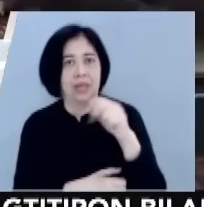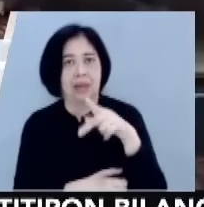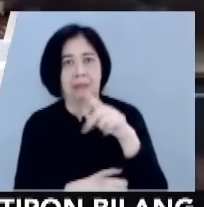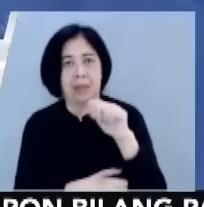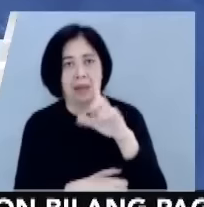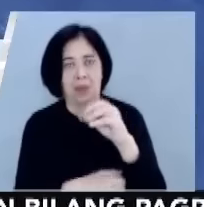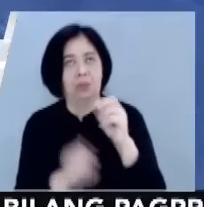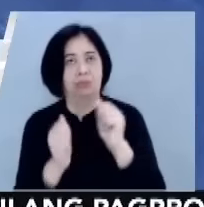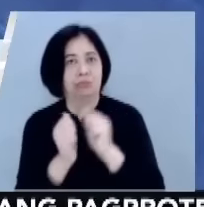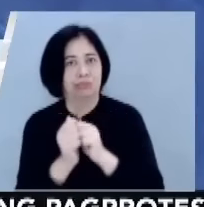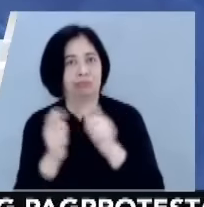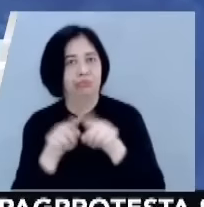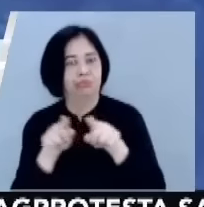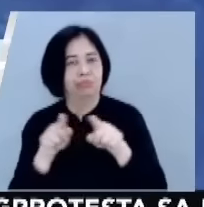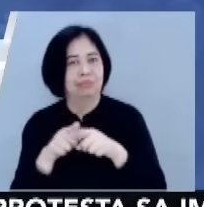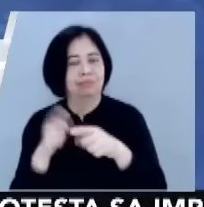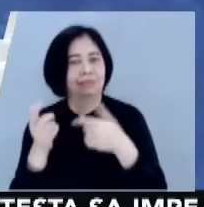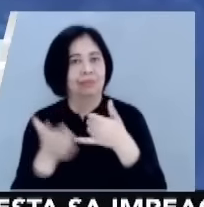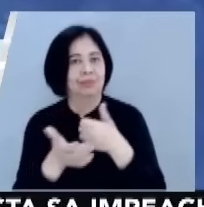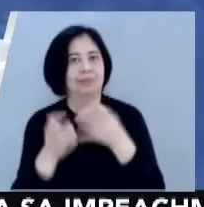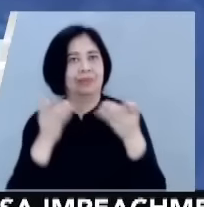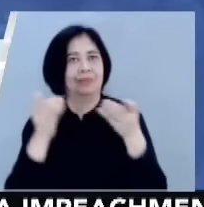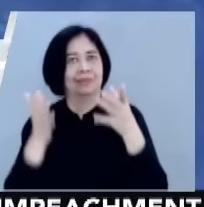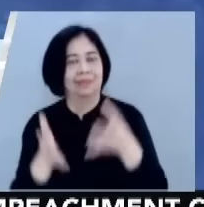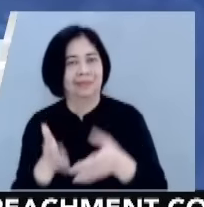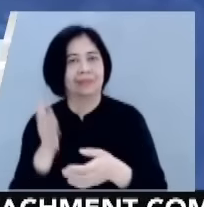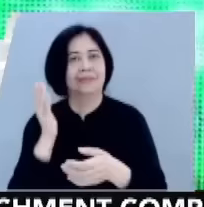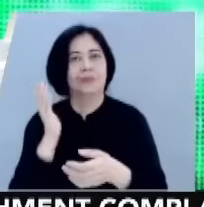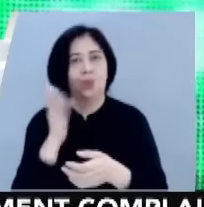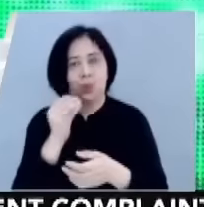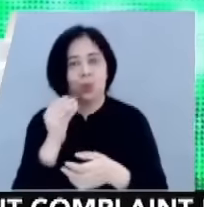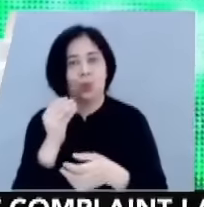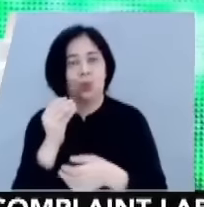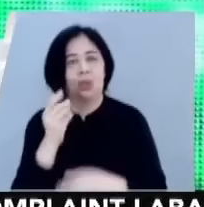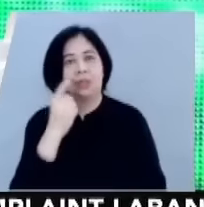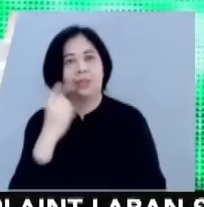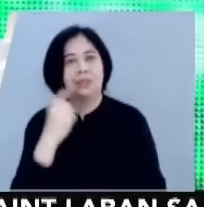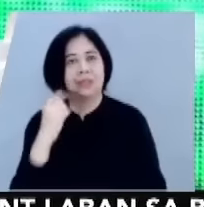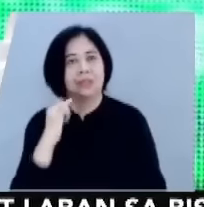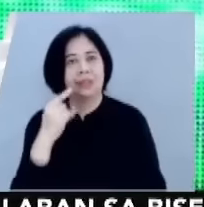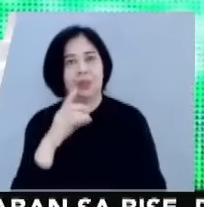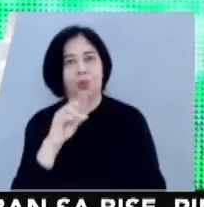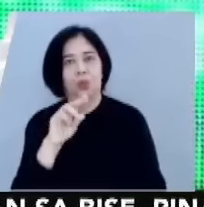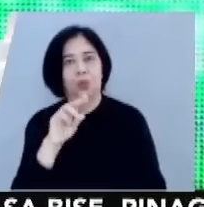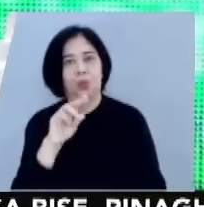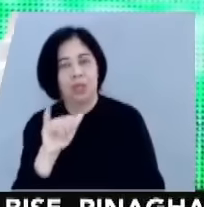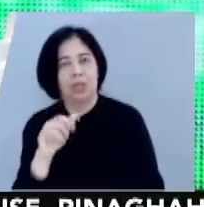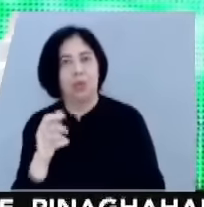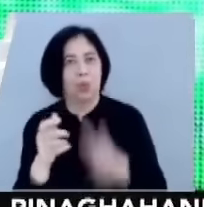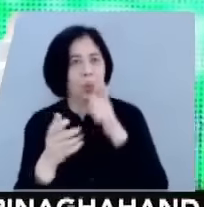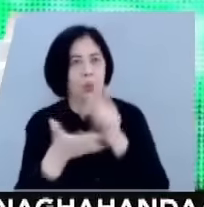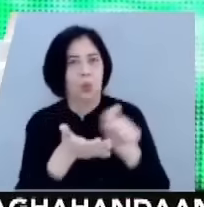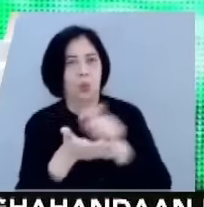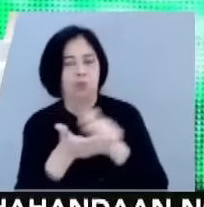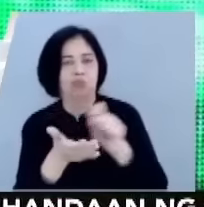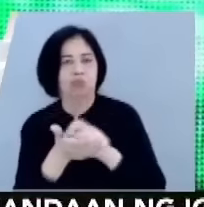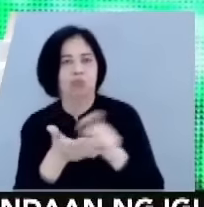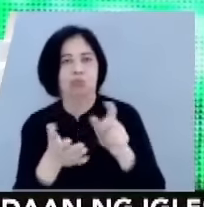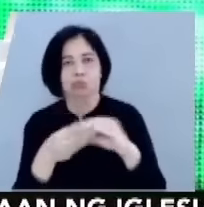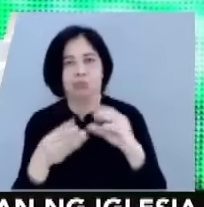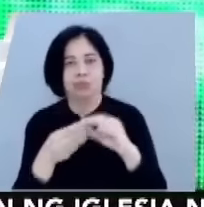sa stage ang award-winning director nito na si Zig Dulay at ang mga sumulat ng screenplay na si